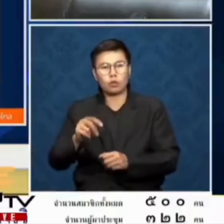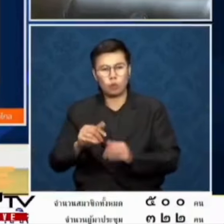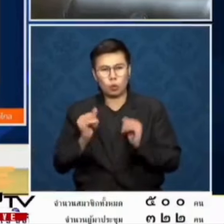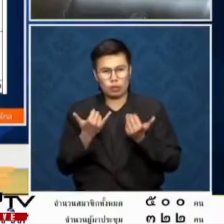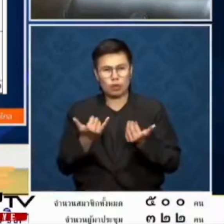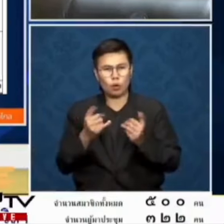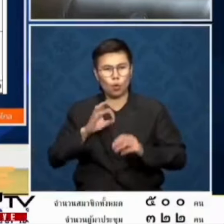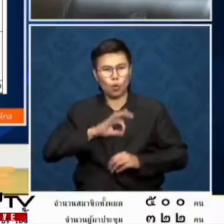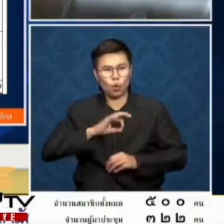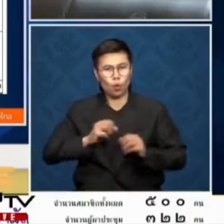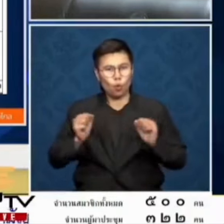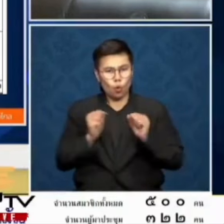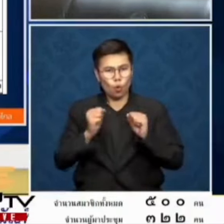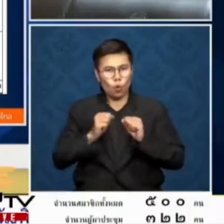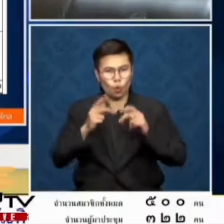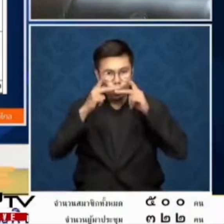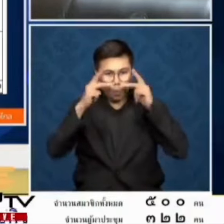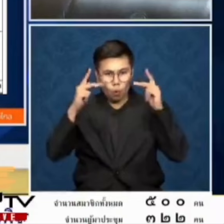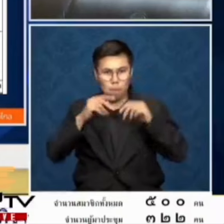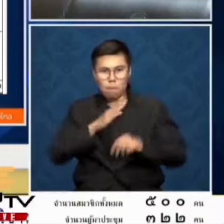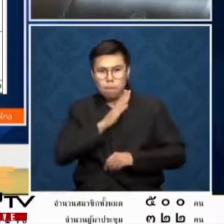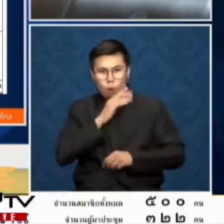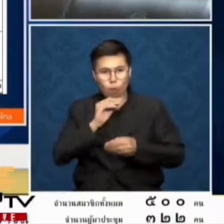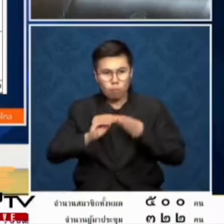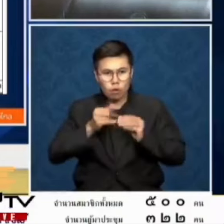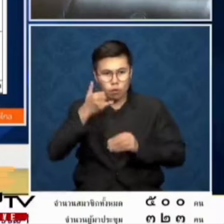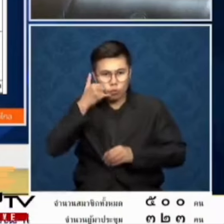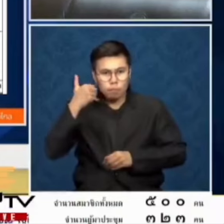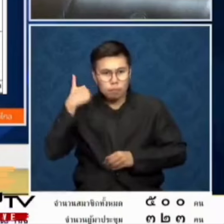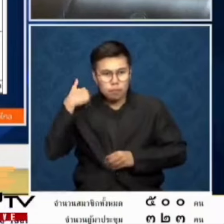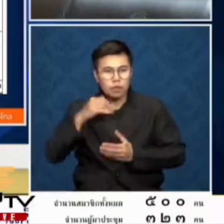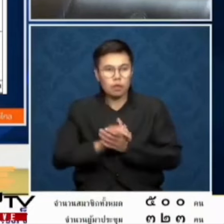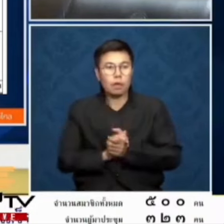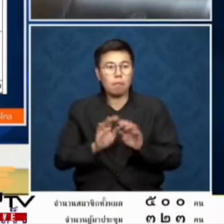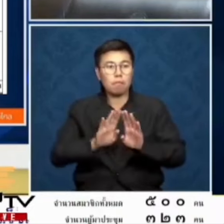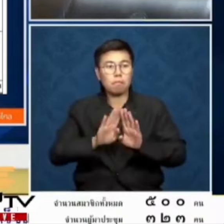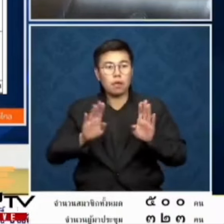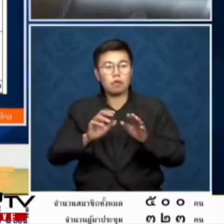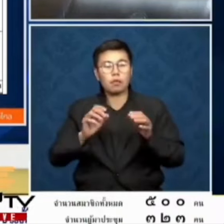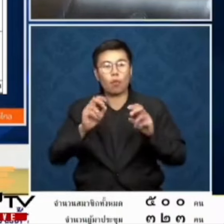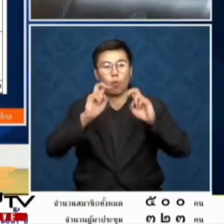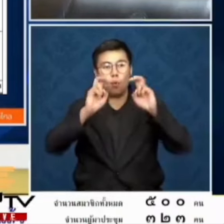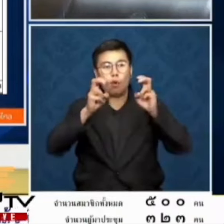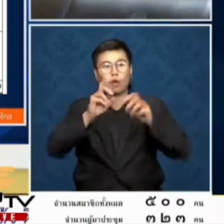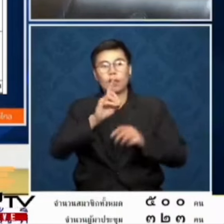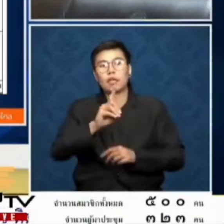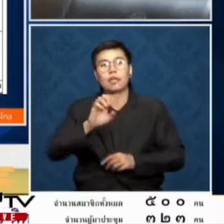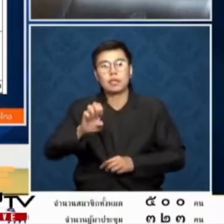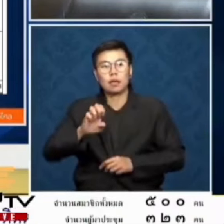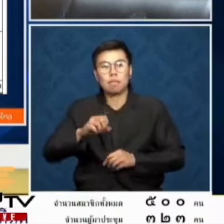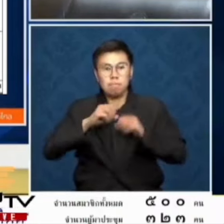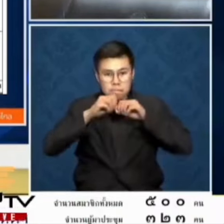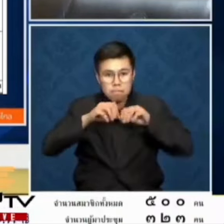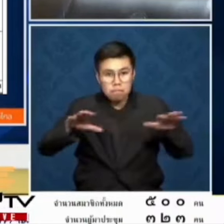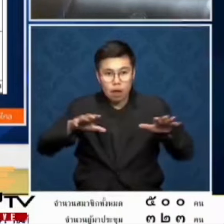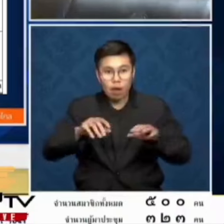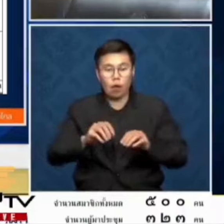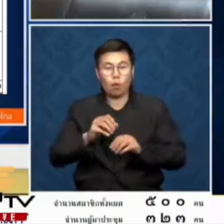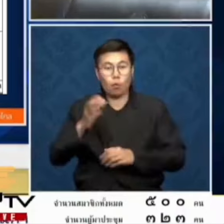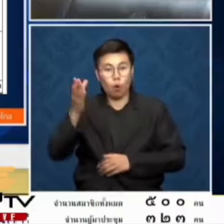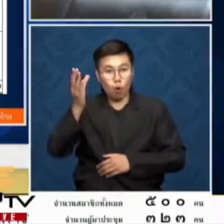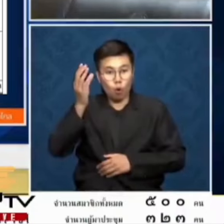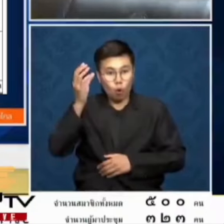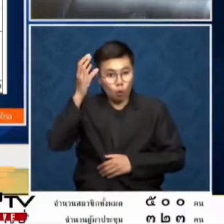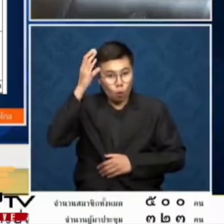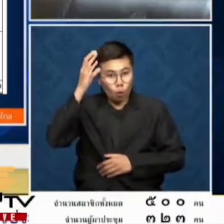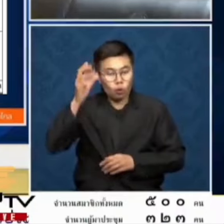ไปค่ะเพราะฉะนั้นมีงบประมาณนะคะที่เปิดไปของ DE ที่เกี่ยวกับเรื่องของการพยายามจะเผยแพร่ความรู้ให้ประชาชนรู้ทันมิจฉ